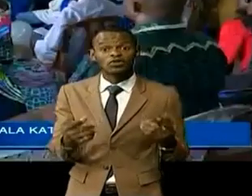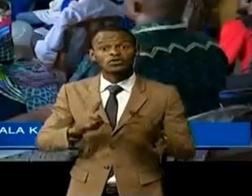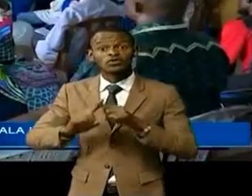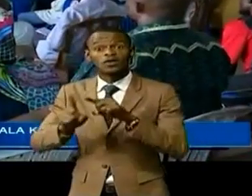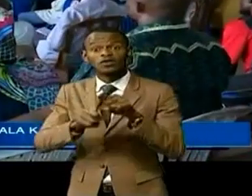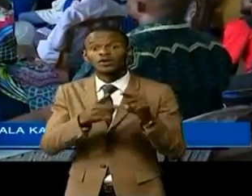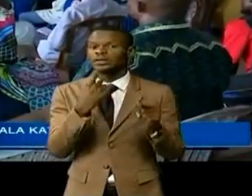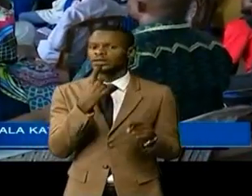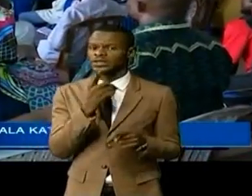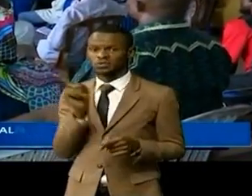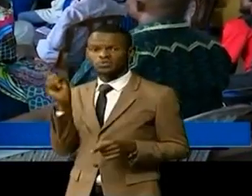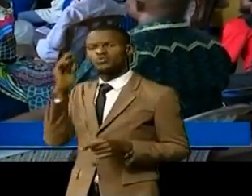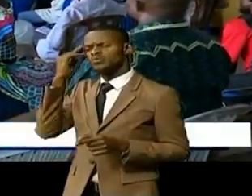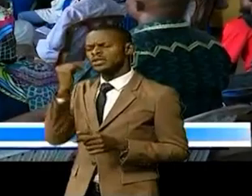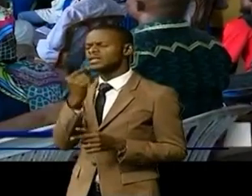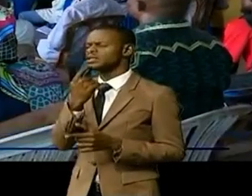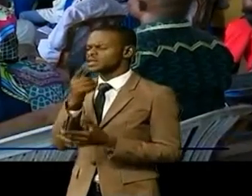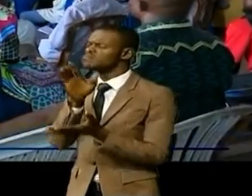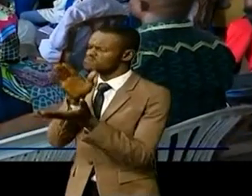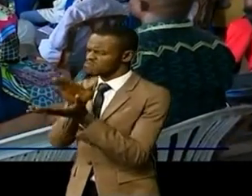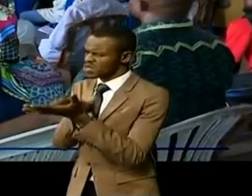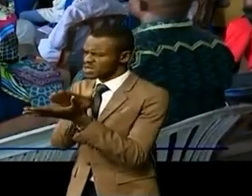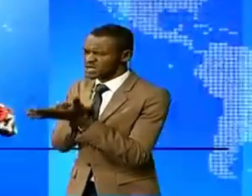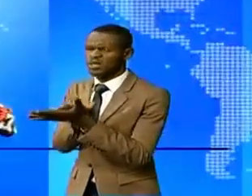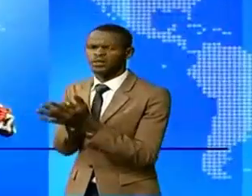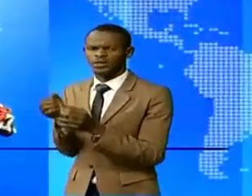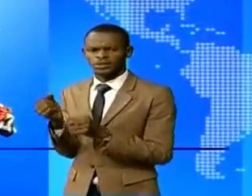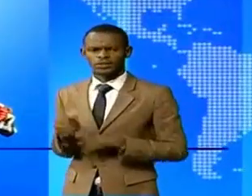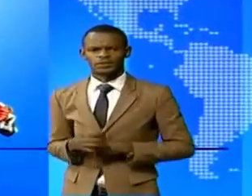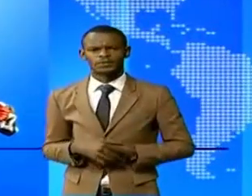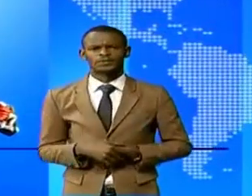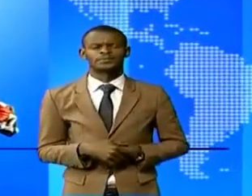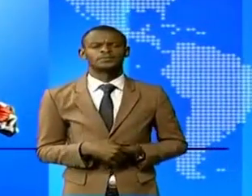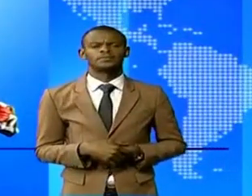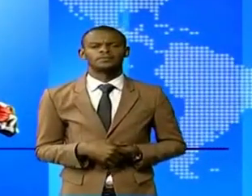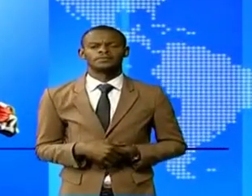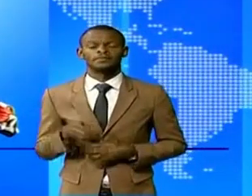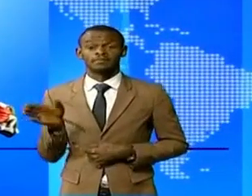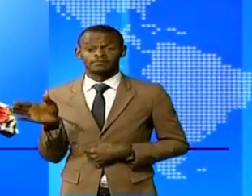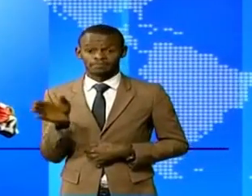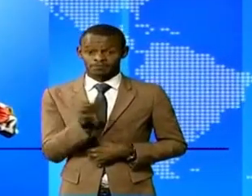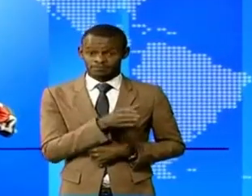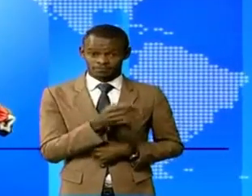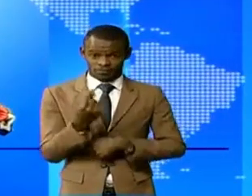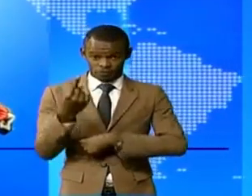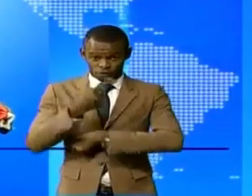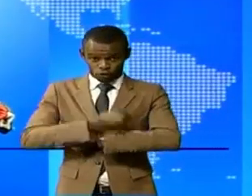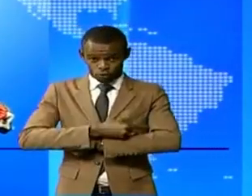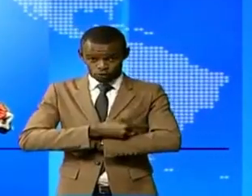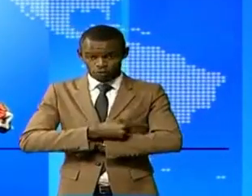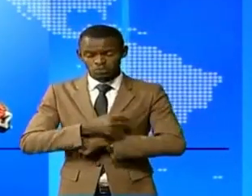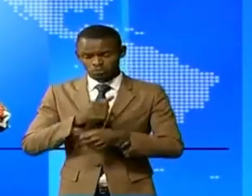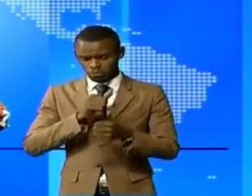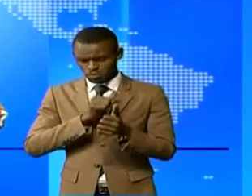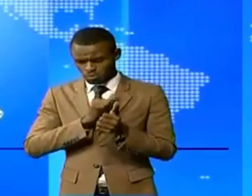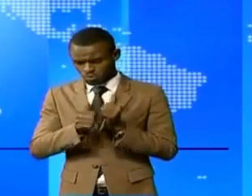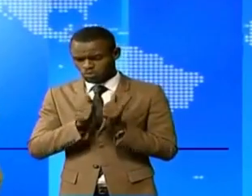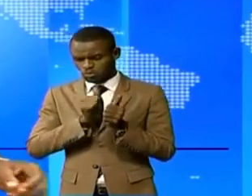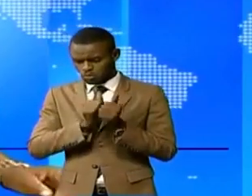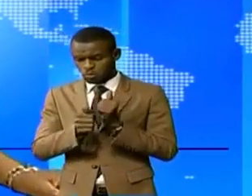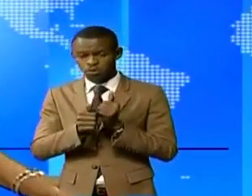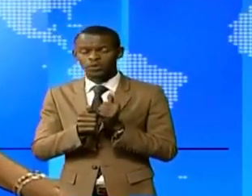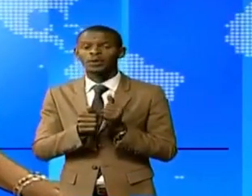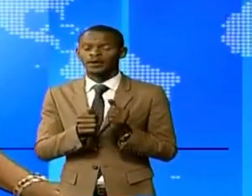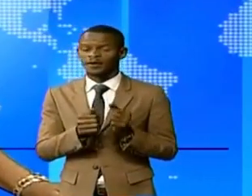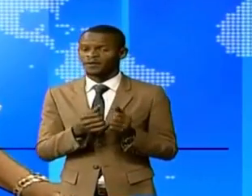qu'il restera toujours à l'écoute de son personnel. Le jour avance vers les élections, le recensement de la